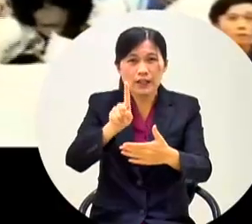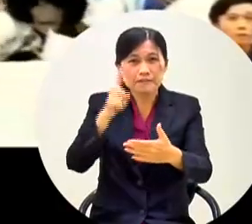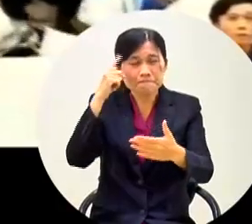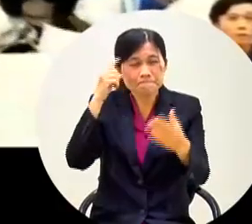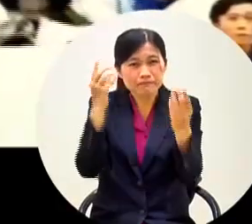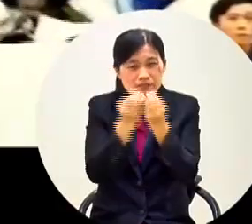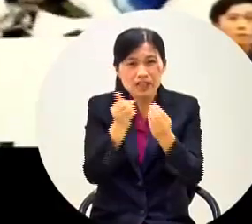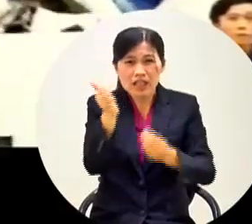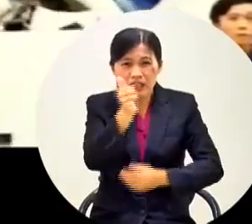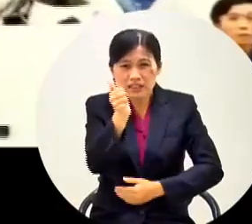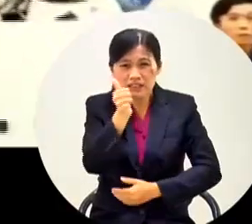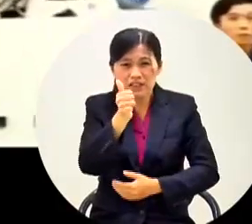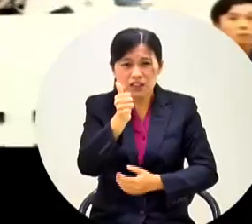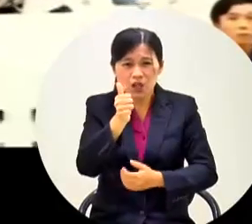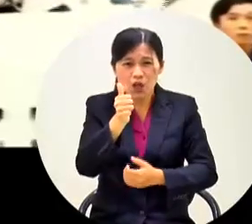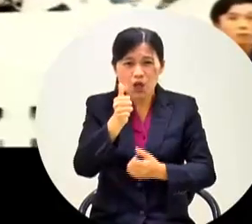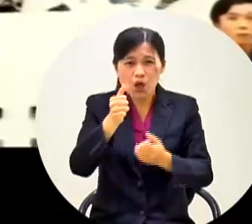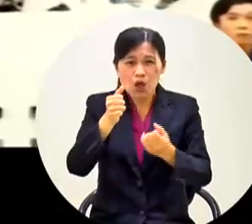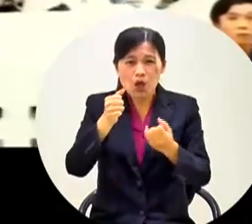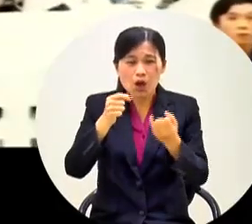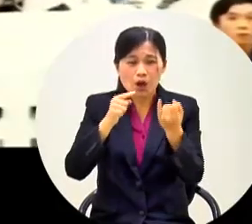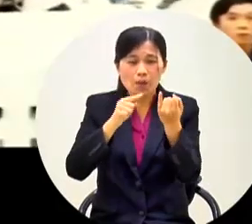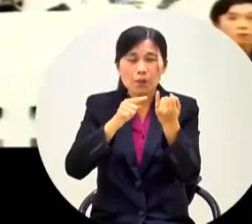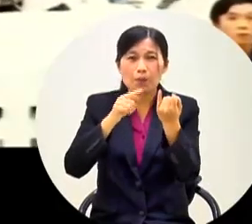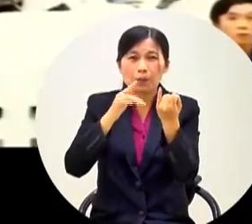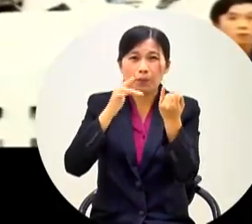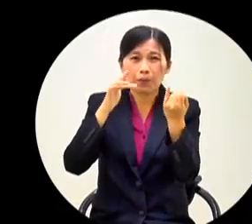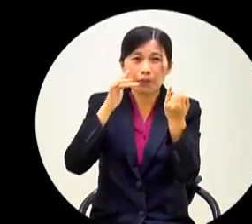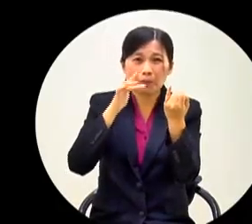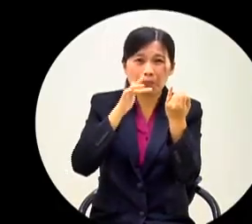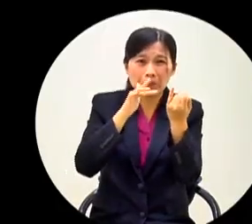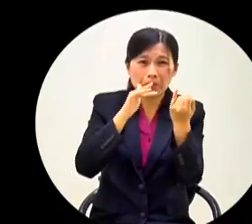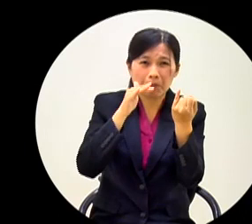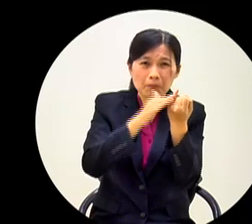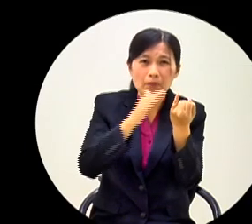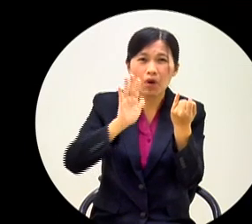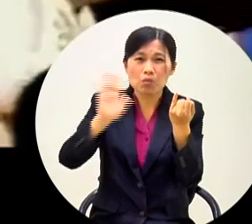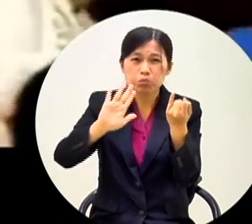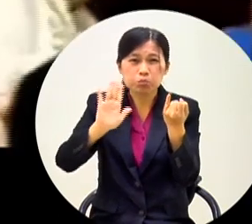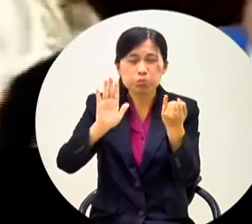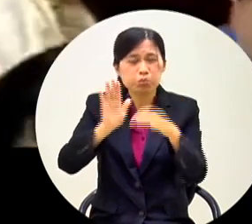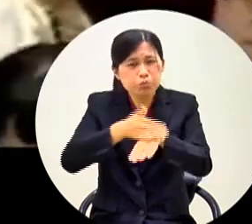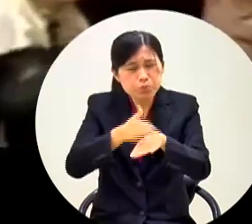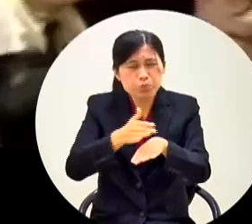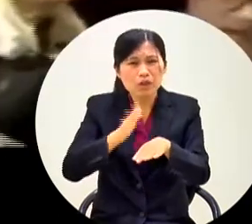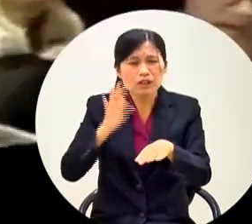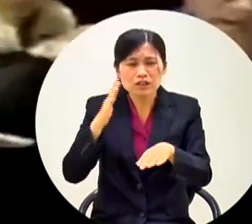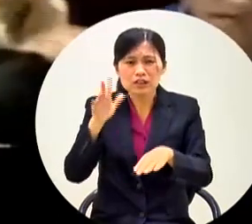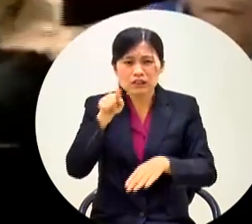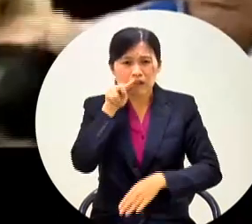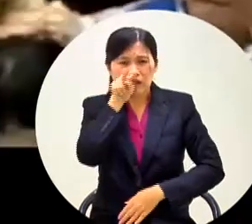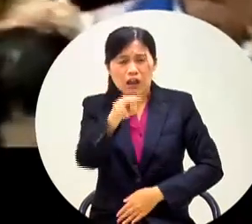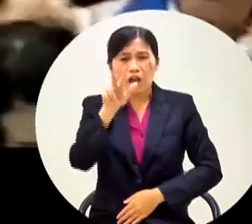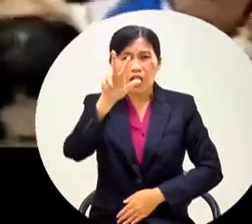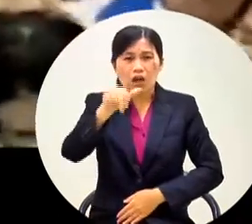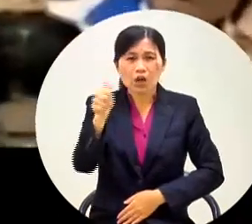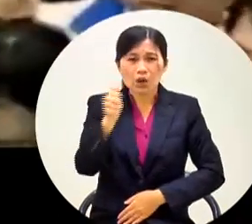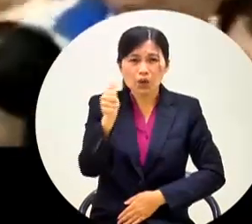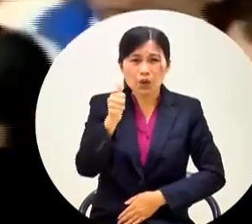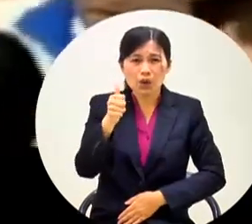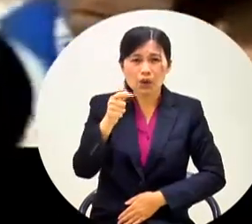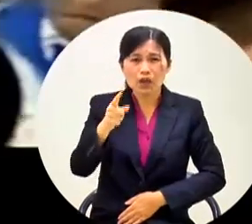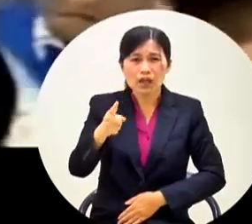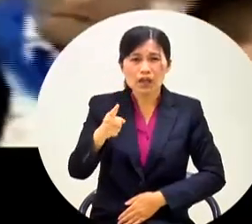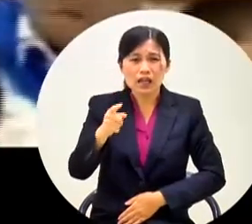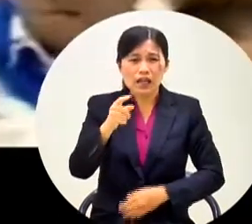性的议员，但是我们看到刚刚刘德林议员一手把林婉容议员推开，推到地